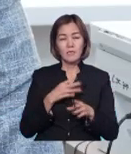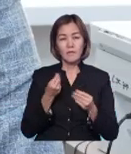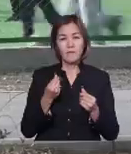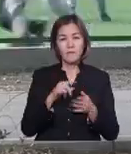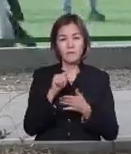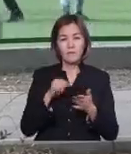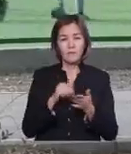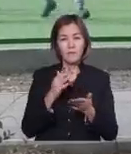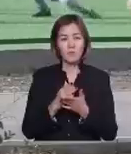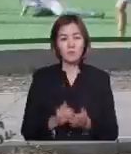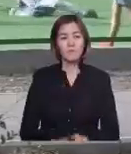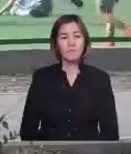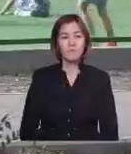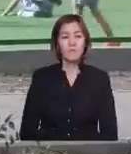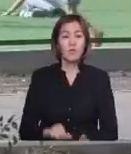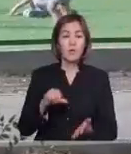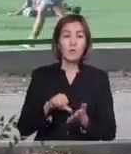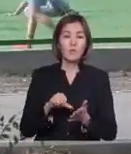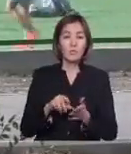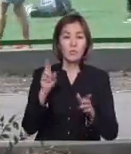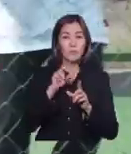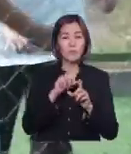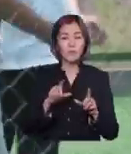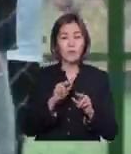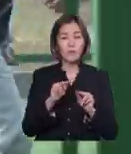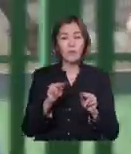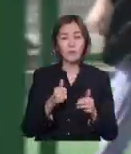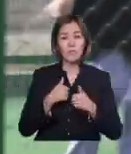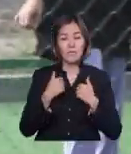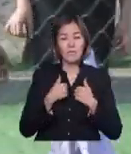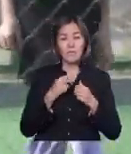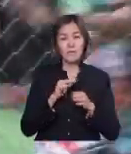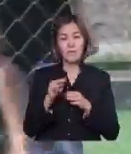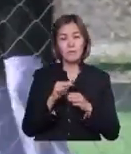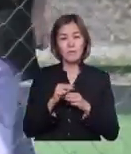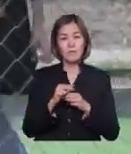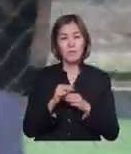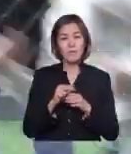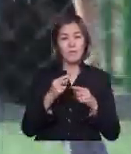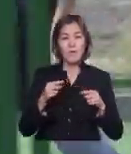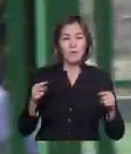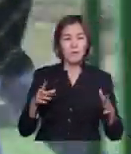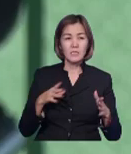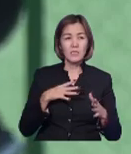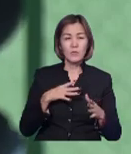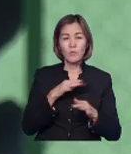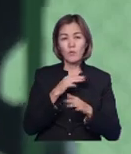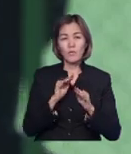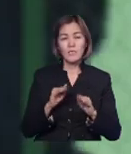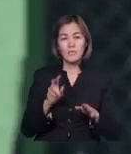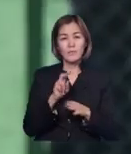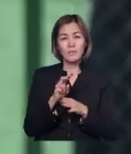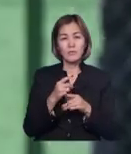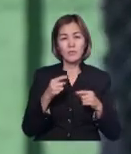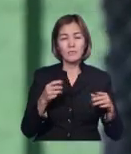вопрос учащихся этого учебного заведения педагоги стараются воспитывать по принципу разносторонность многие дети посещают